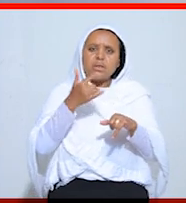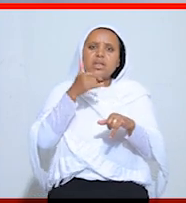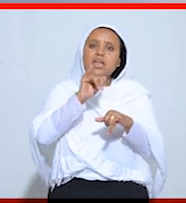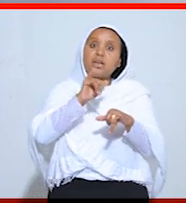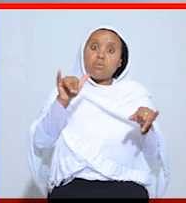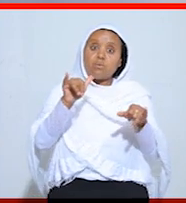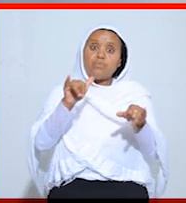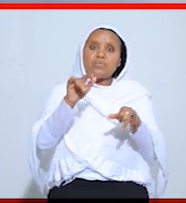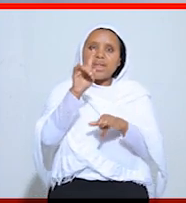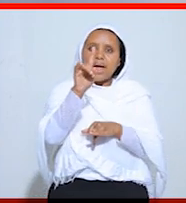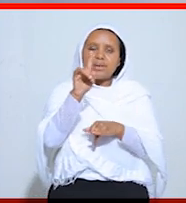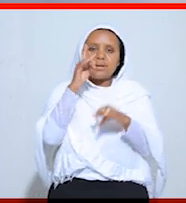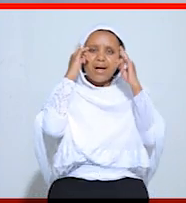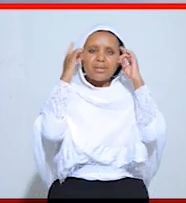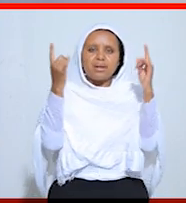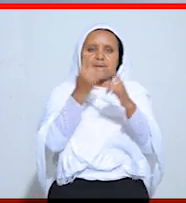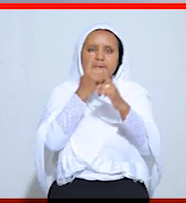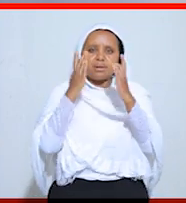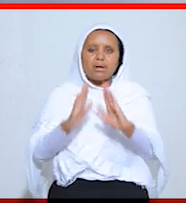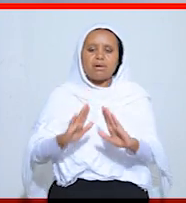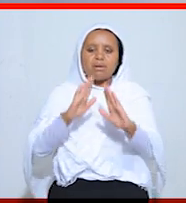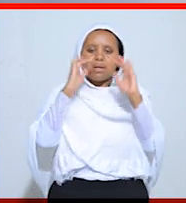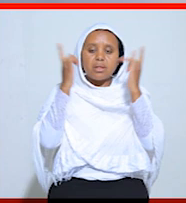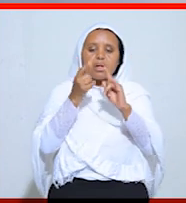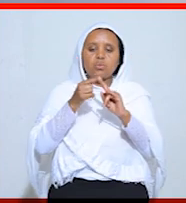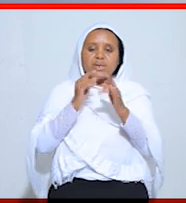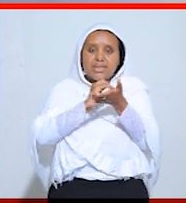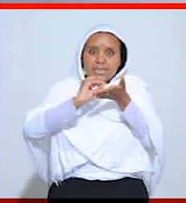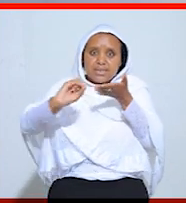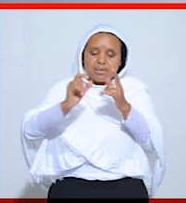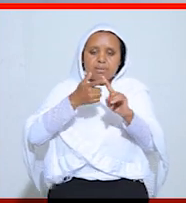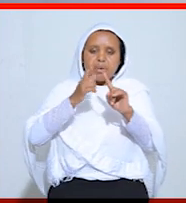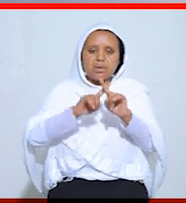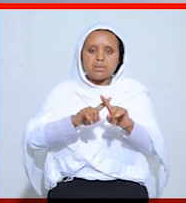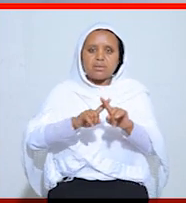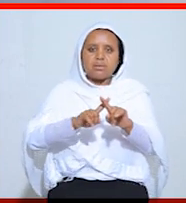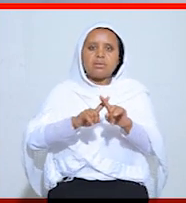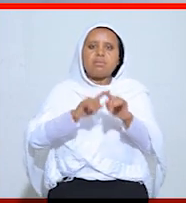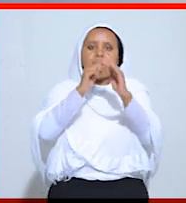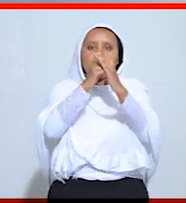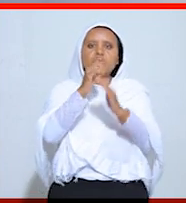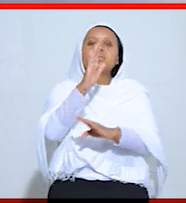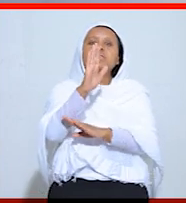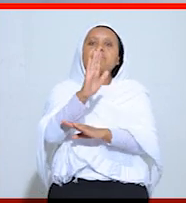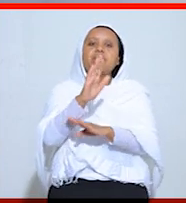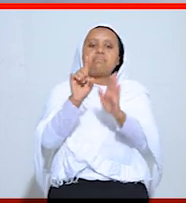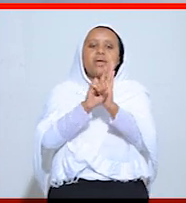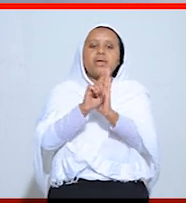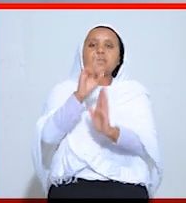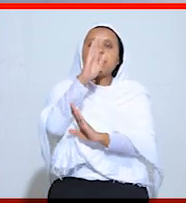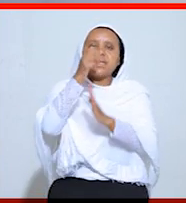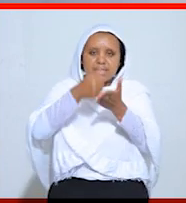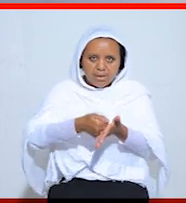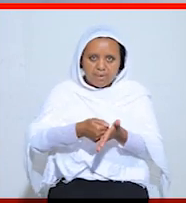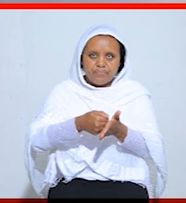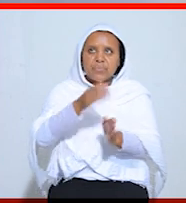አለ። እንዲሁ አንድ ኃጢአተኛ ከኃጢአት ወደ ጽርቅ ሲመለስ በአምልኮተ እግዚአብሔር በሕገ